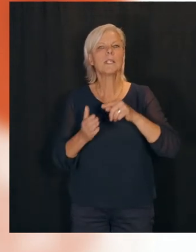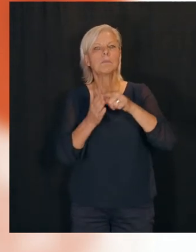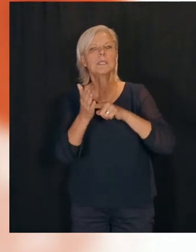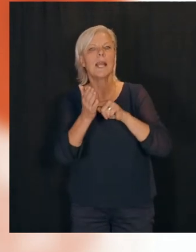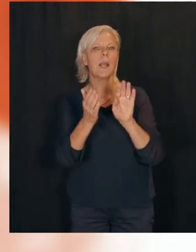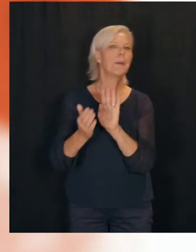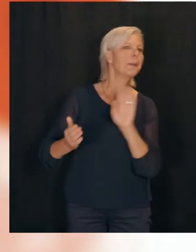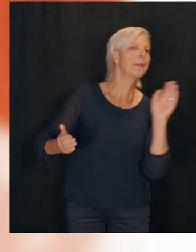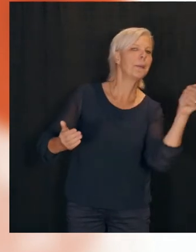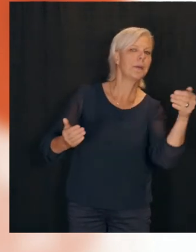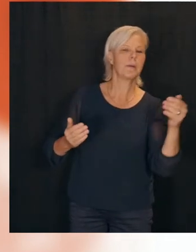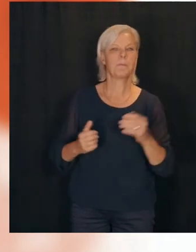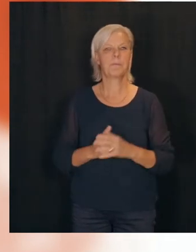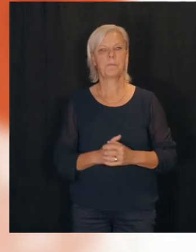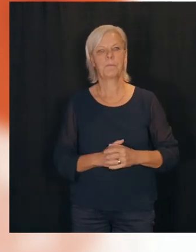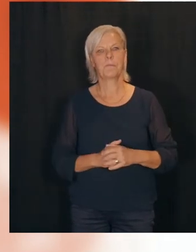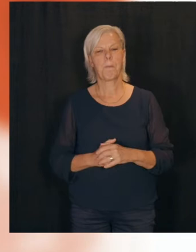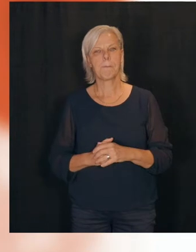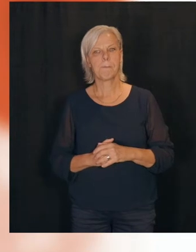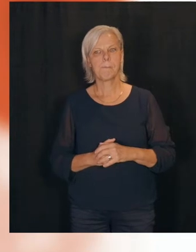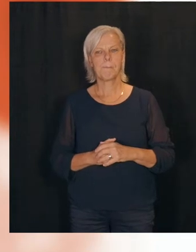omväg.